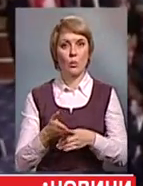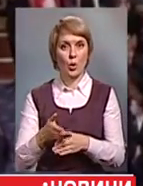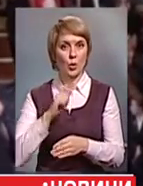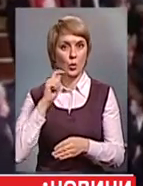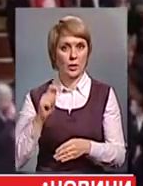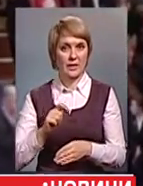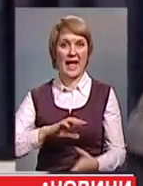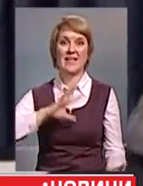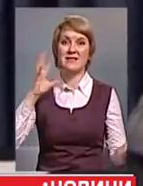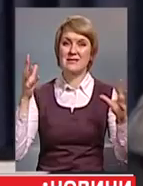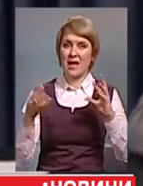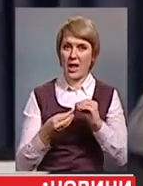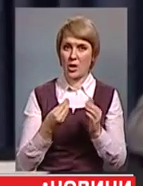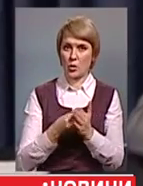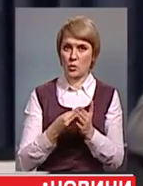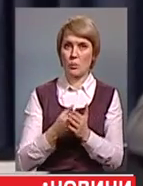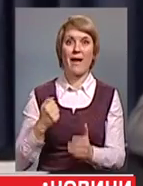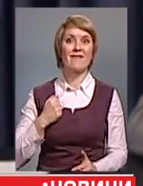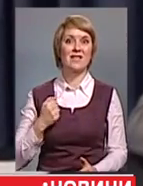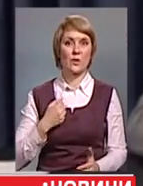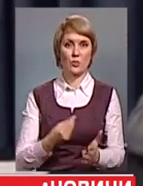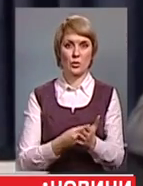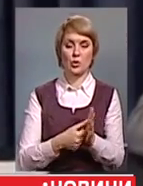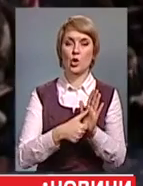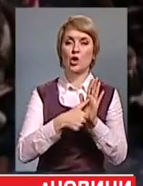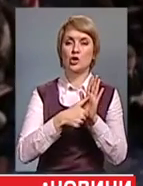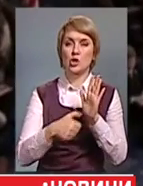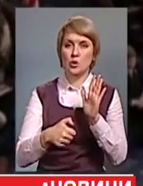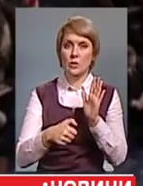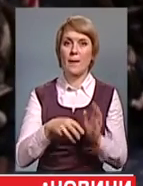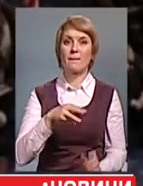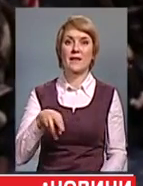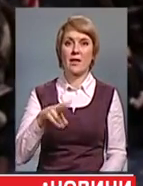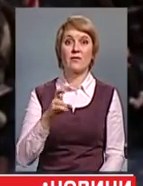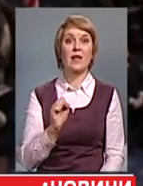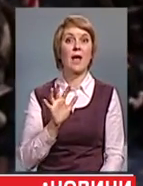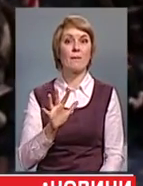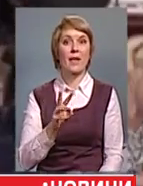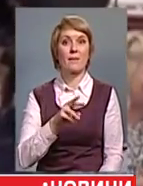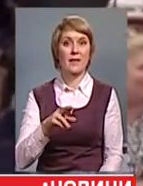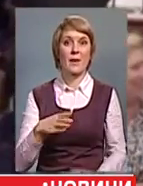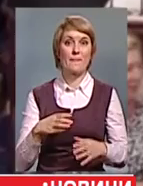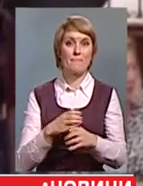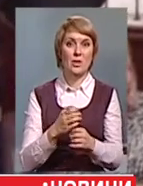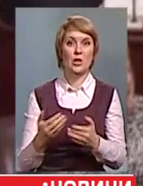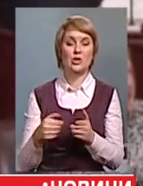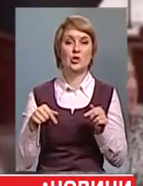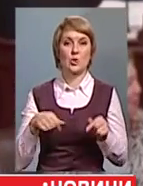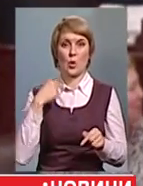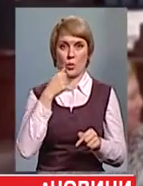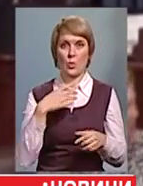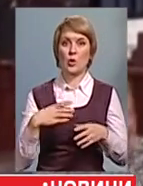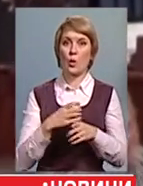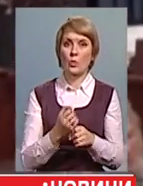сума військових витрат Сполучених Штатів – 607 мільярдів. Це на 5 мільярдів менше, ніж цього року. Під скорочення потрапили кілька